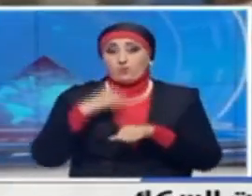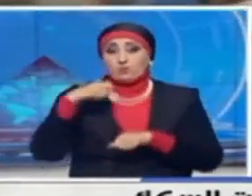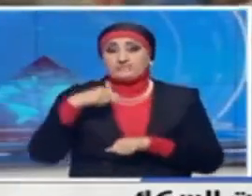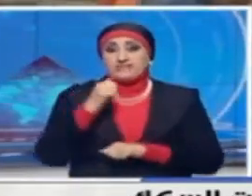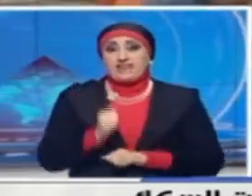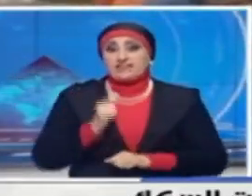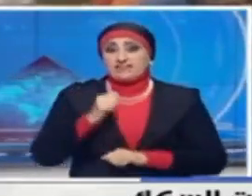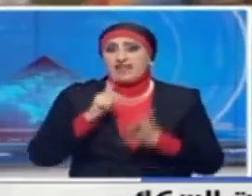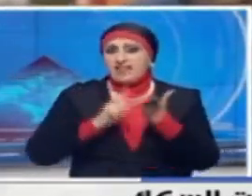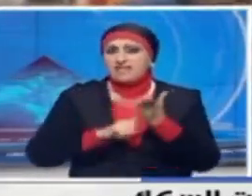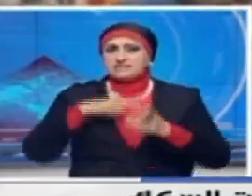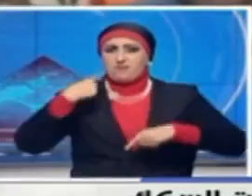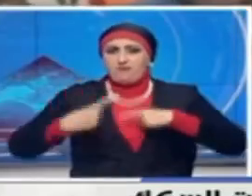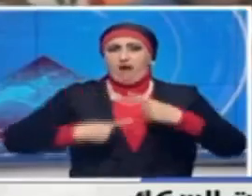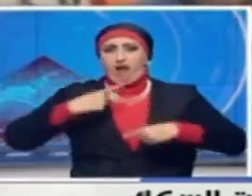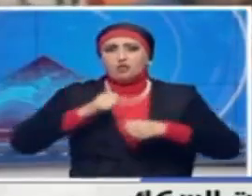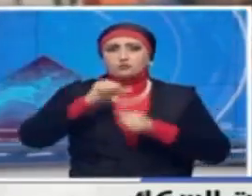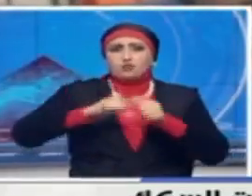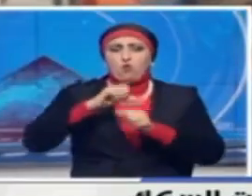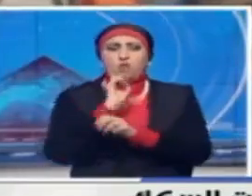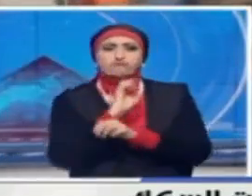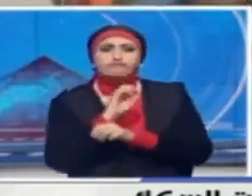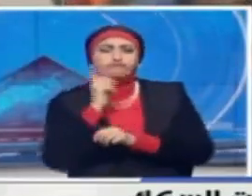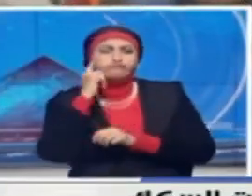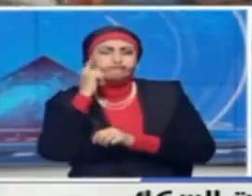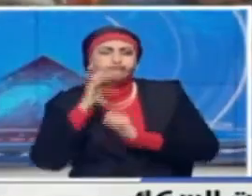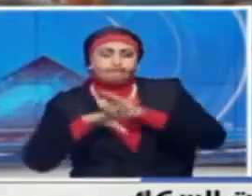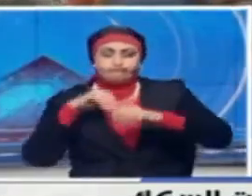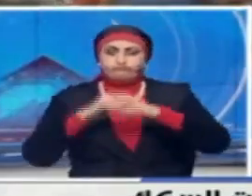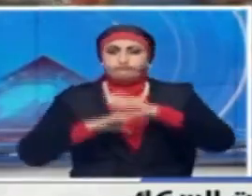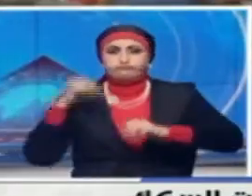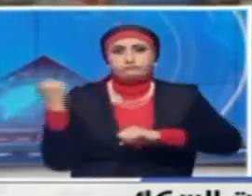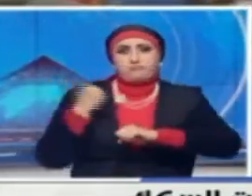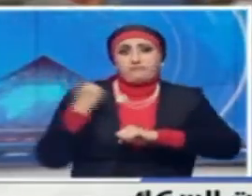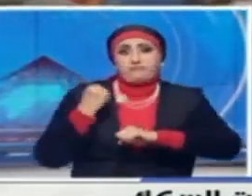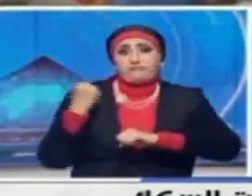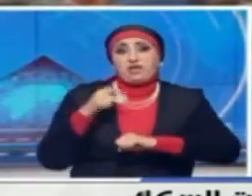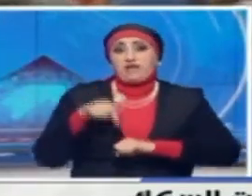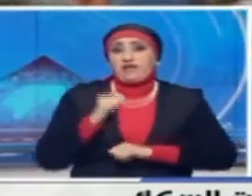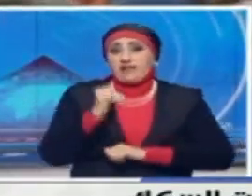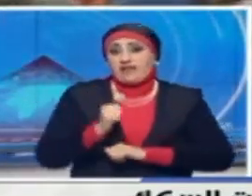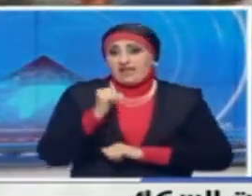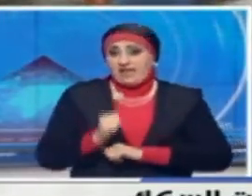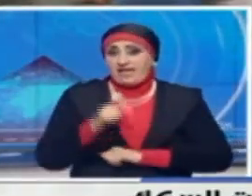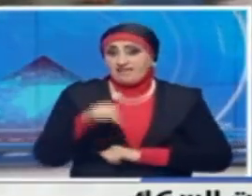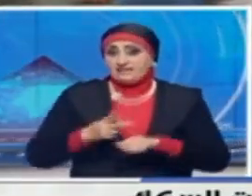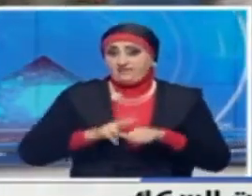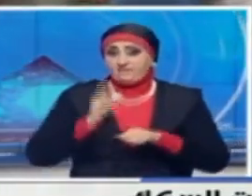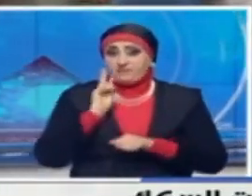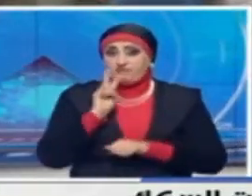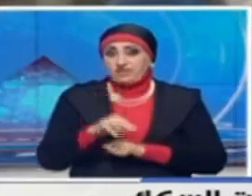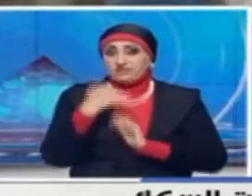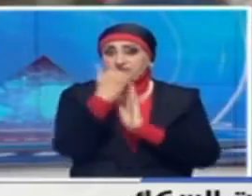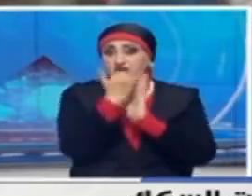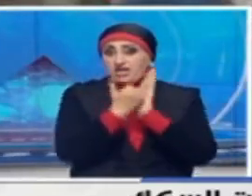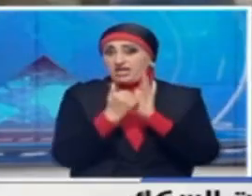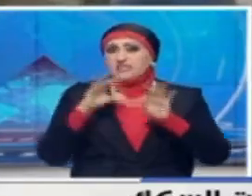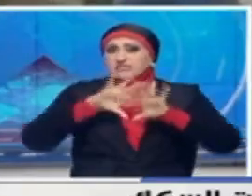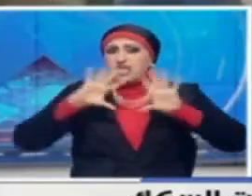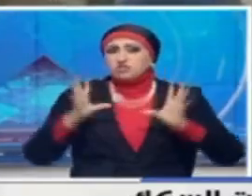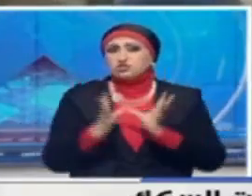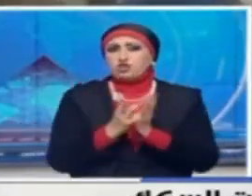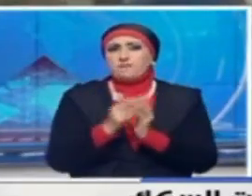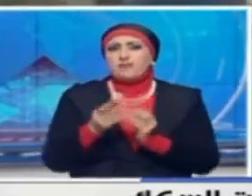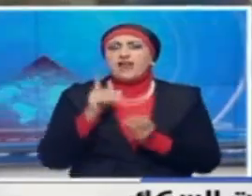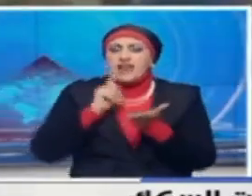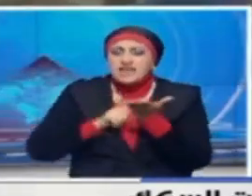وزير النقل ضرورة استمرار هذه الدورات لرفع كفاءة العنصر البشري بالسكك الحديدية في إطار إجراءات